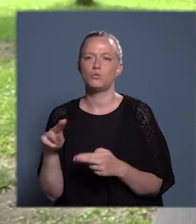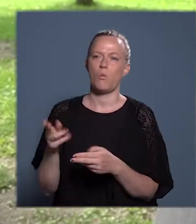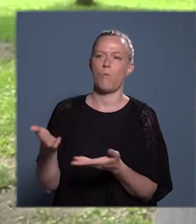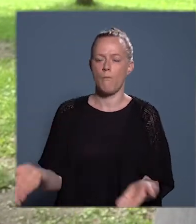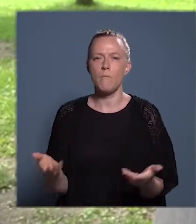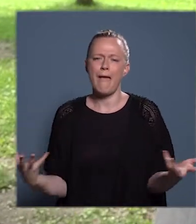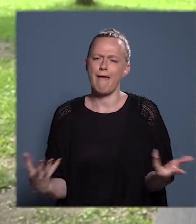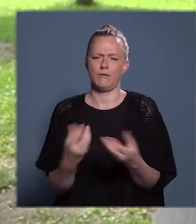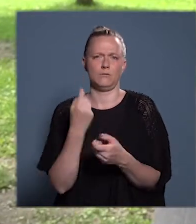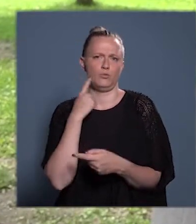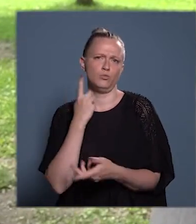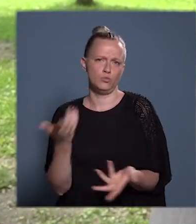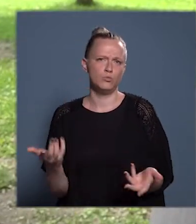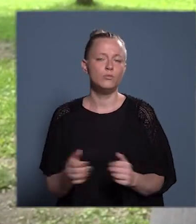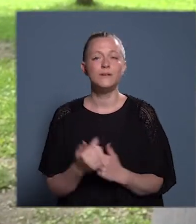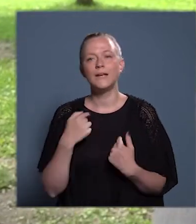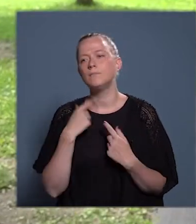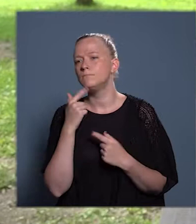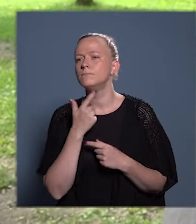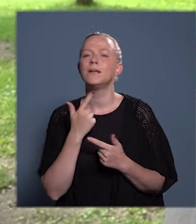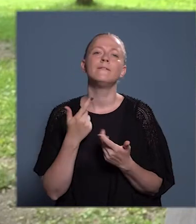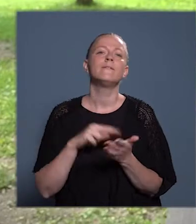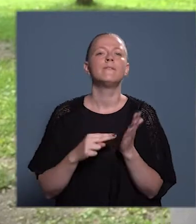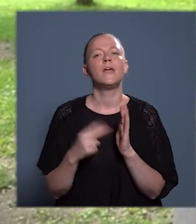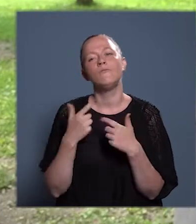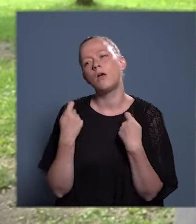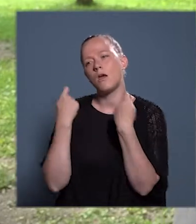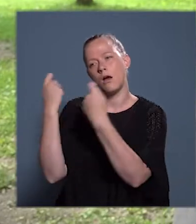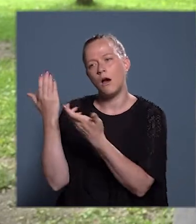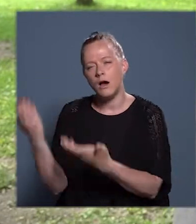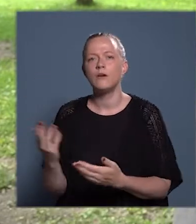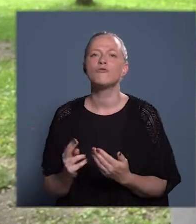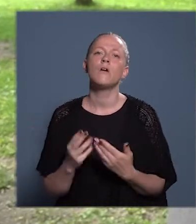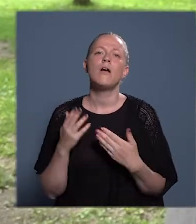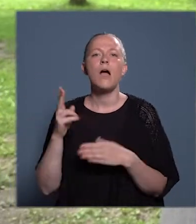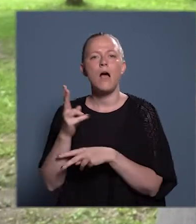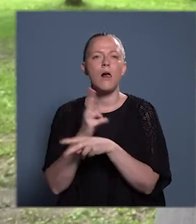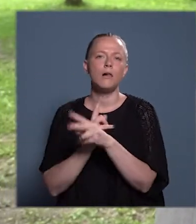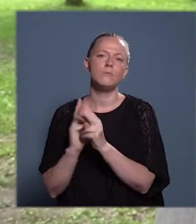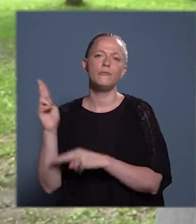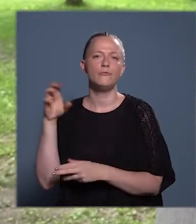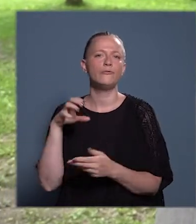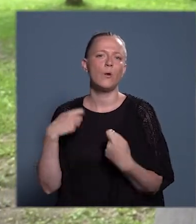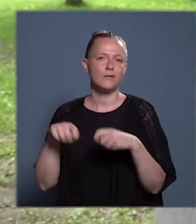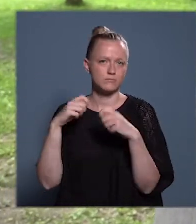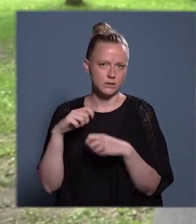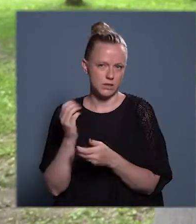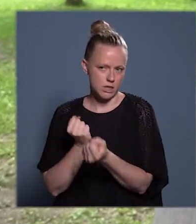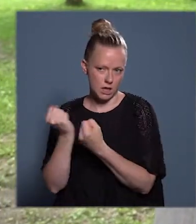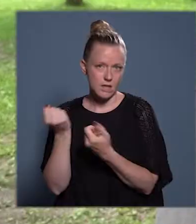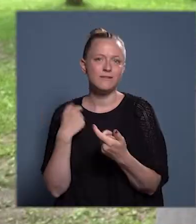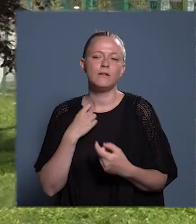tudjuk. Én inkább abban, hogy tervtanácsra vigyem, hogy állami főépítésszel egyeztesem, tehát inkább az esztétikai része az,